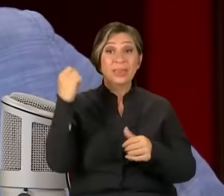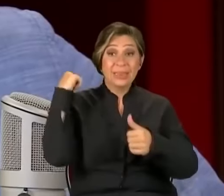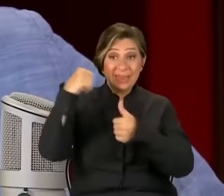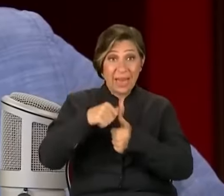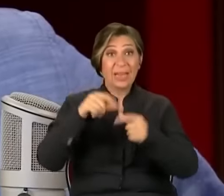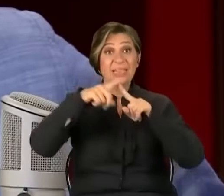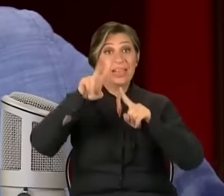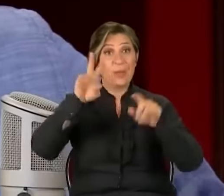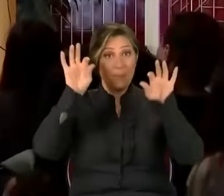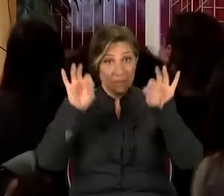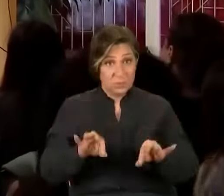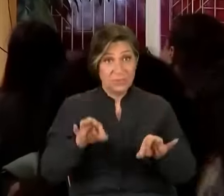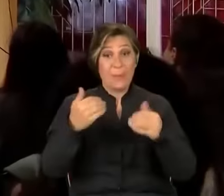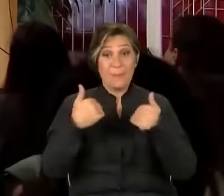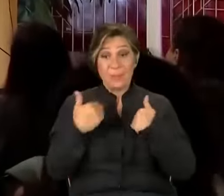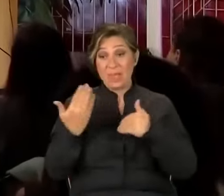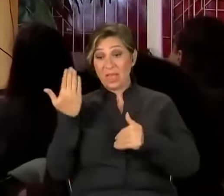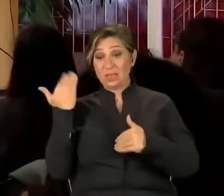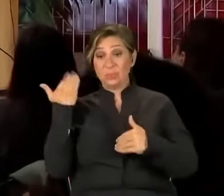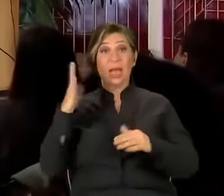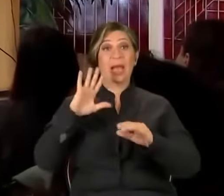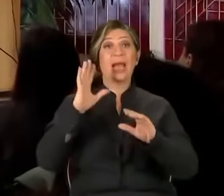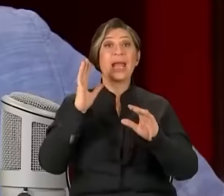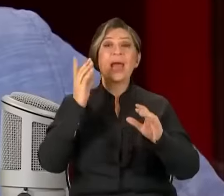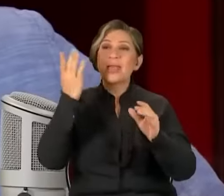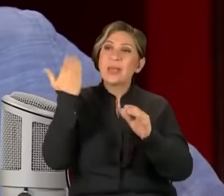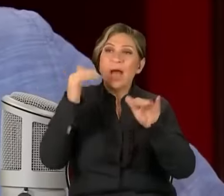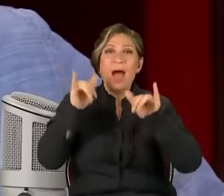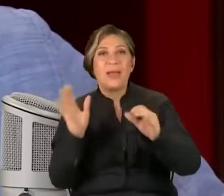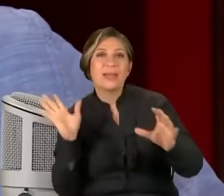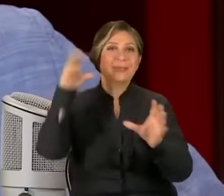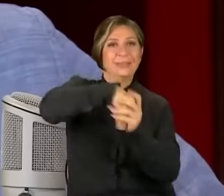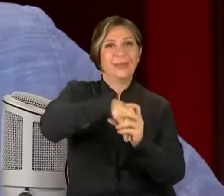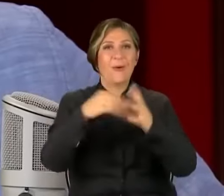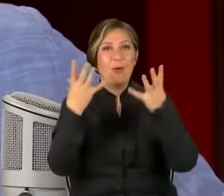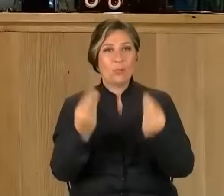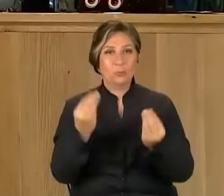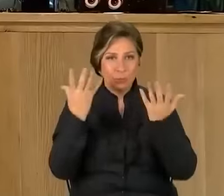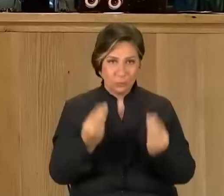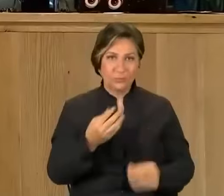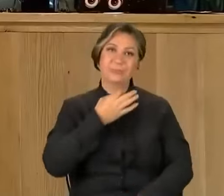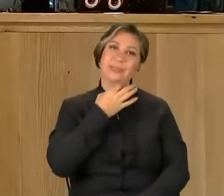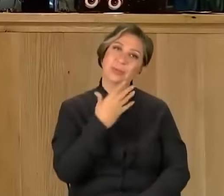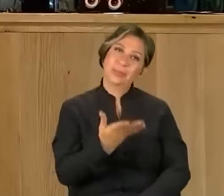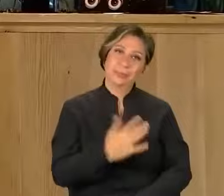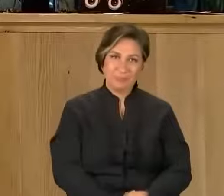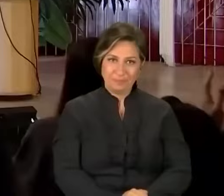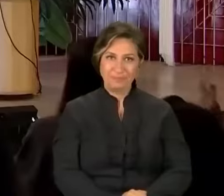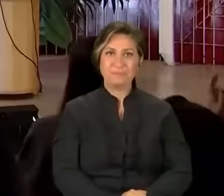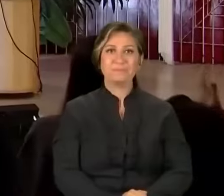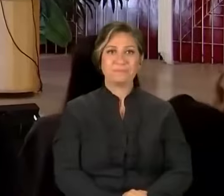tekrar televizyona başlaması aslında benim geçmişime tekrar kavuşmak gibi bir şeydi aslında. Teşekkür